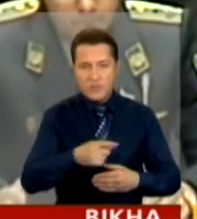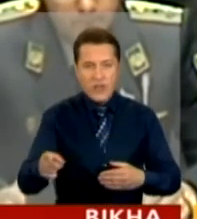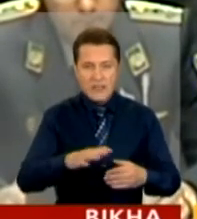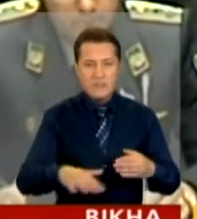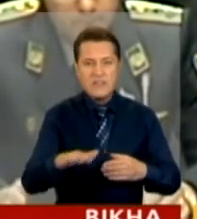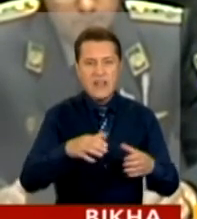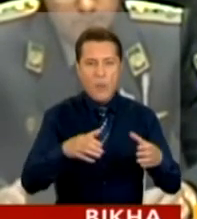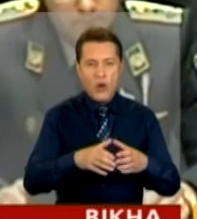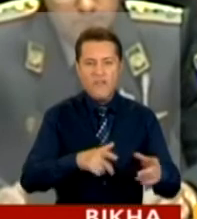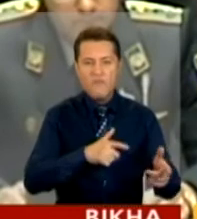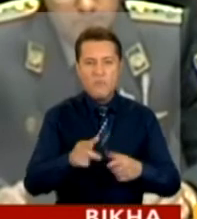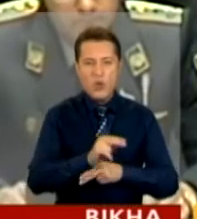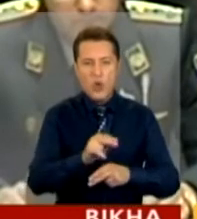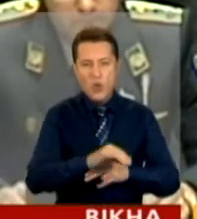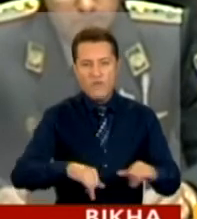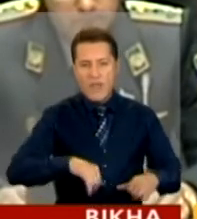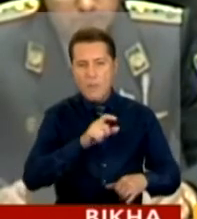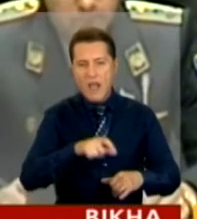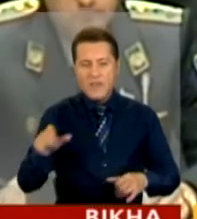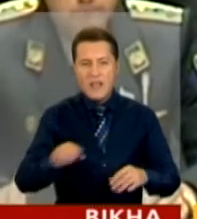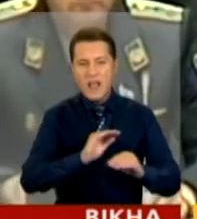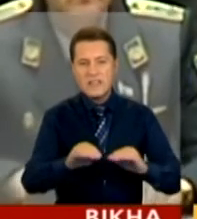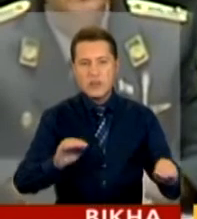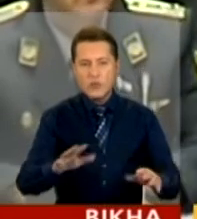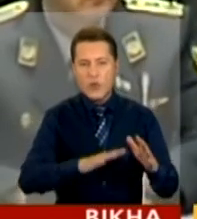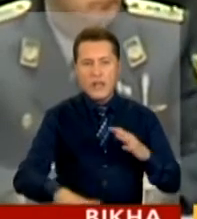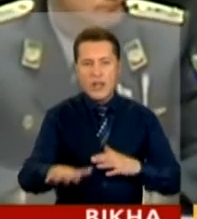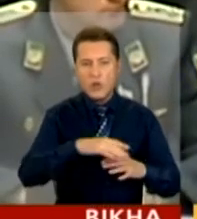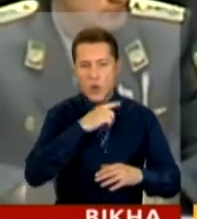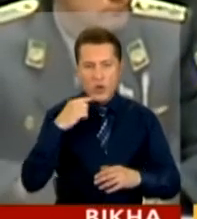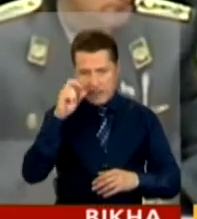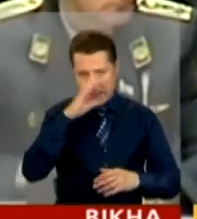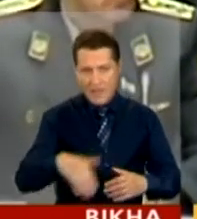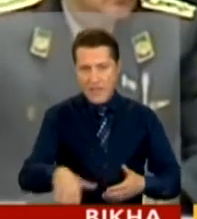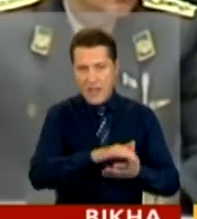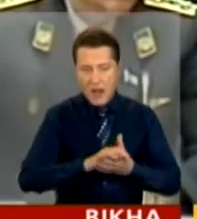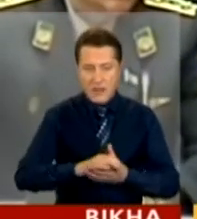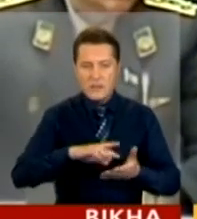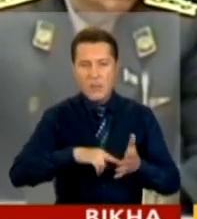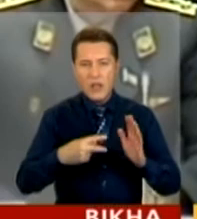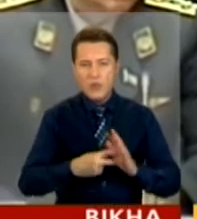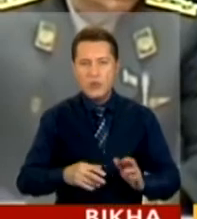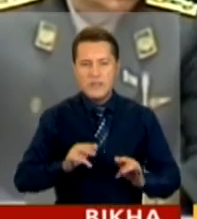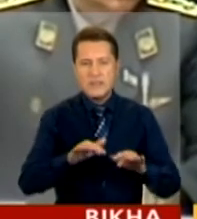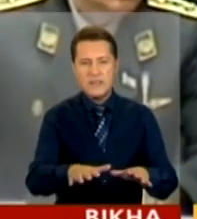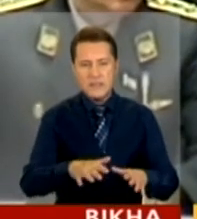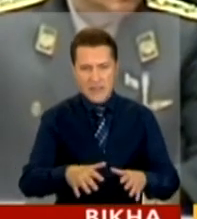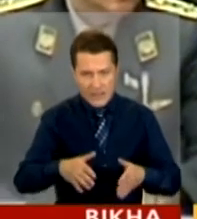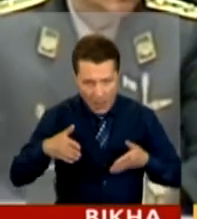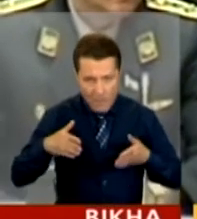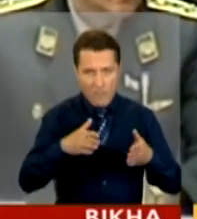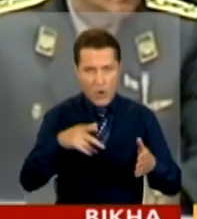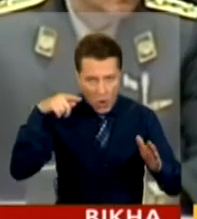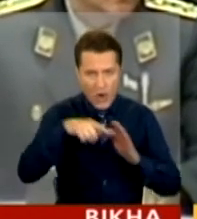підготовки бойовиків, розташованих на території Російської Федерації, планується здійснити прорив на